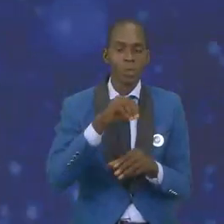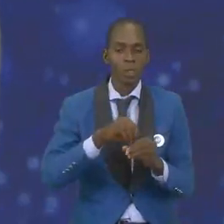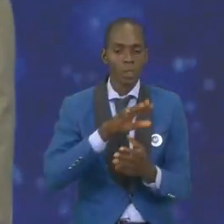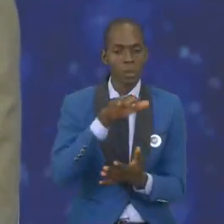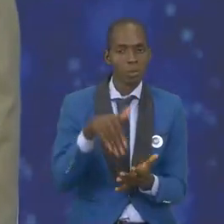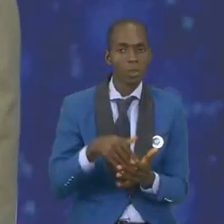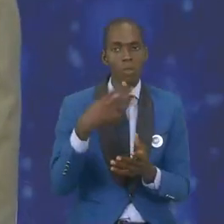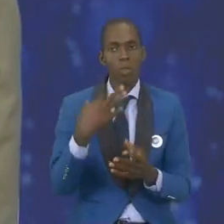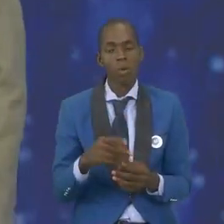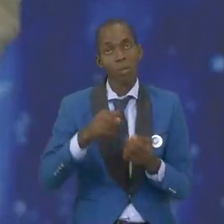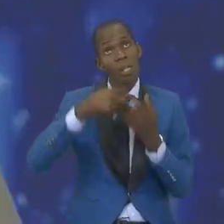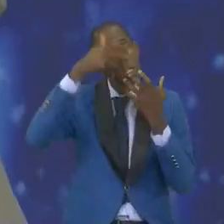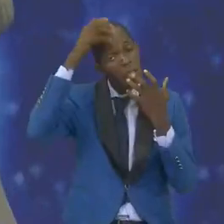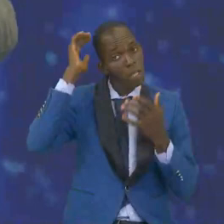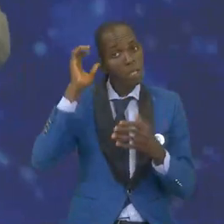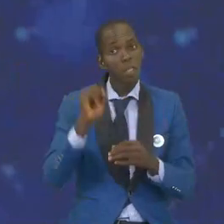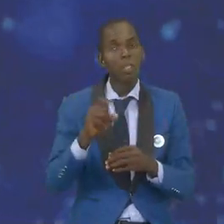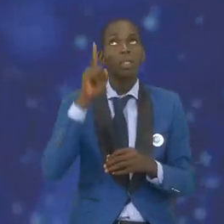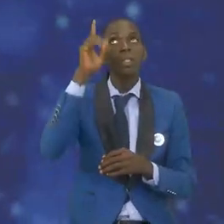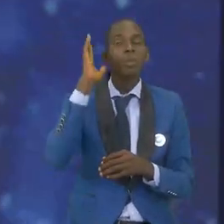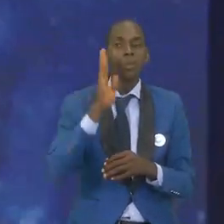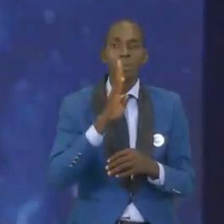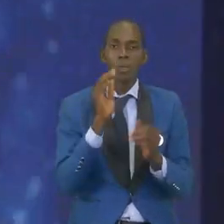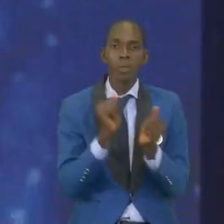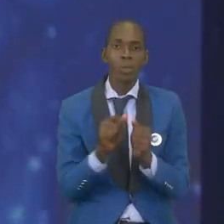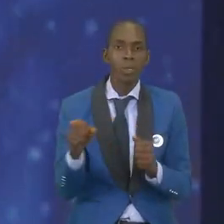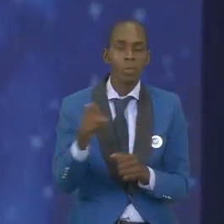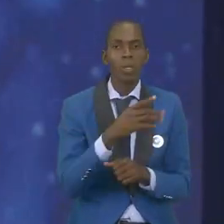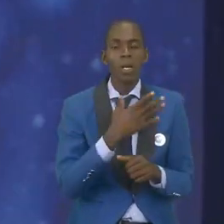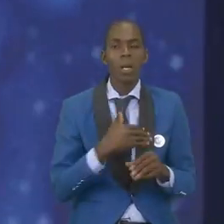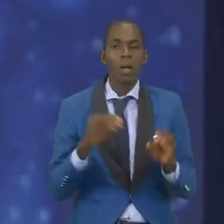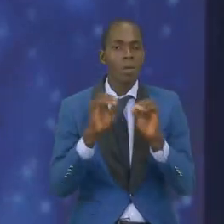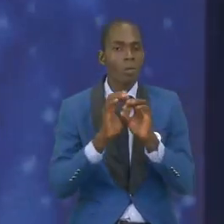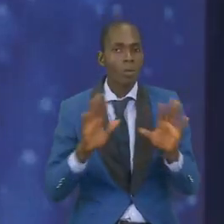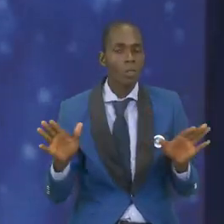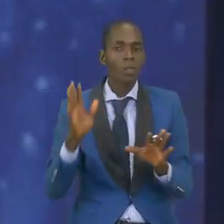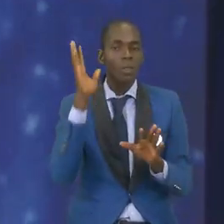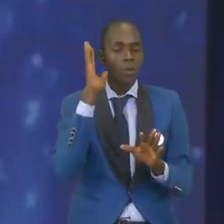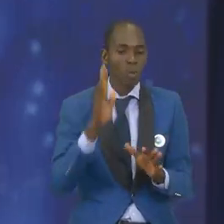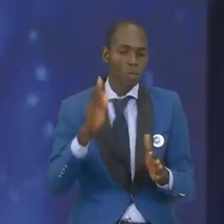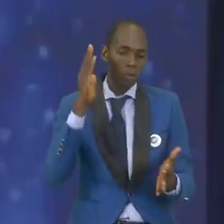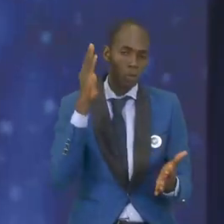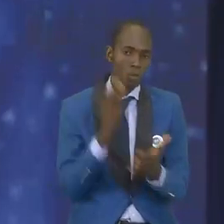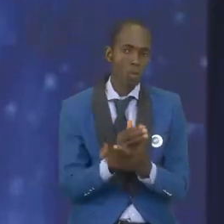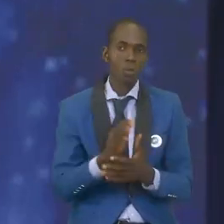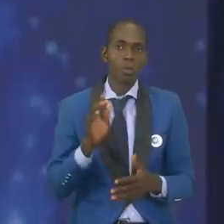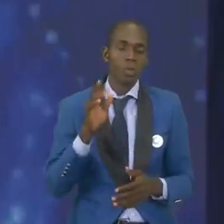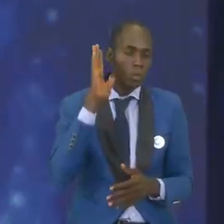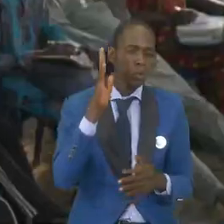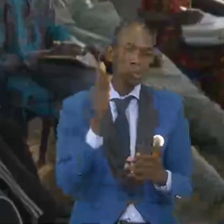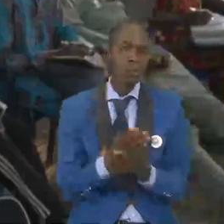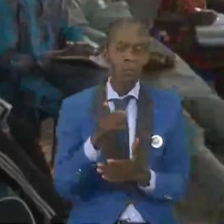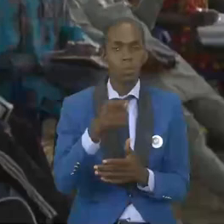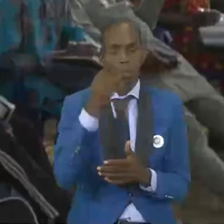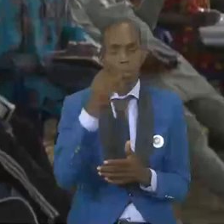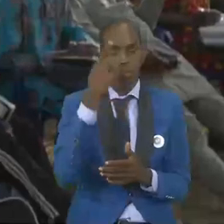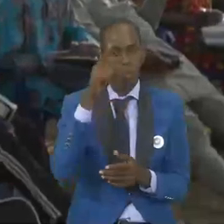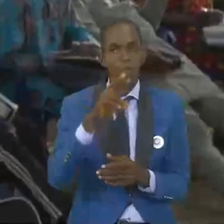toi. Dans la nuit, il sera avec toi. Au milieu de ces lions, il sera avec toi. Et